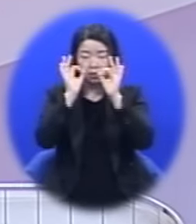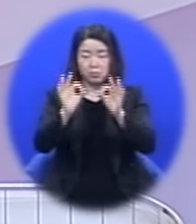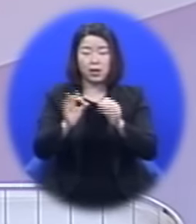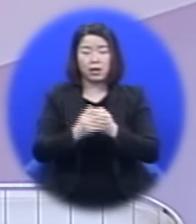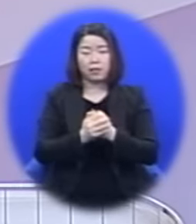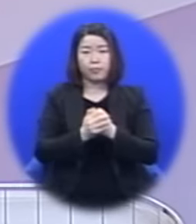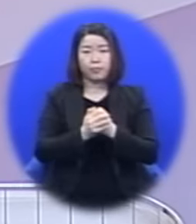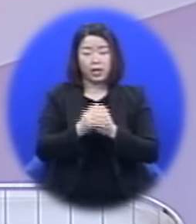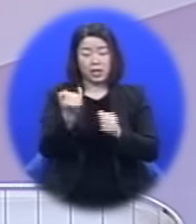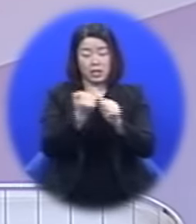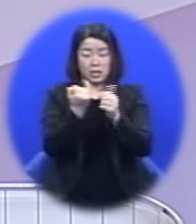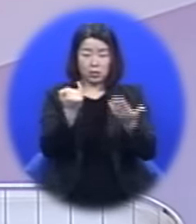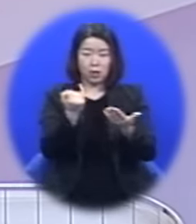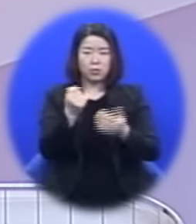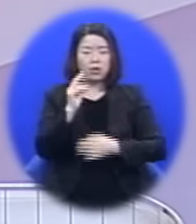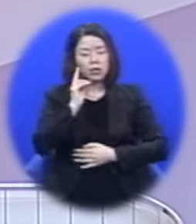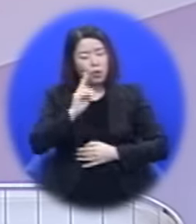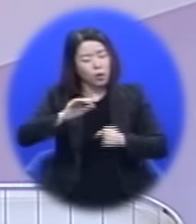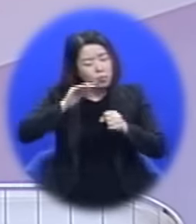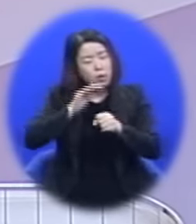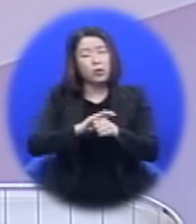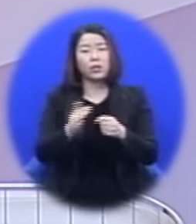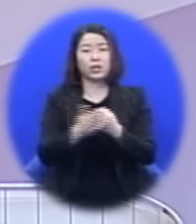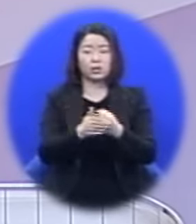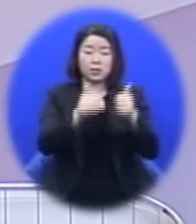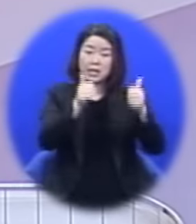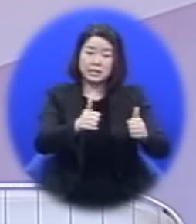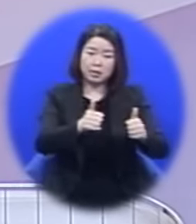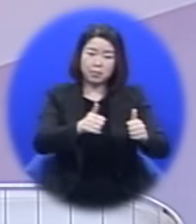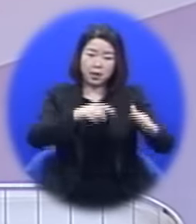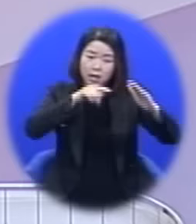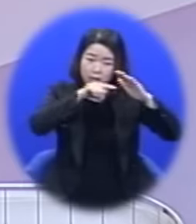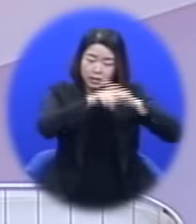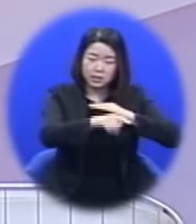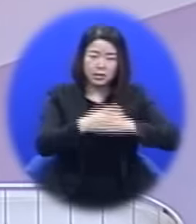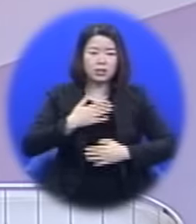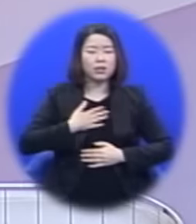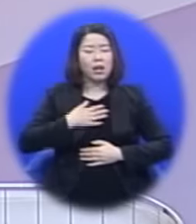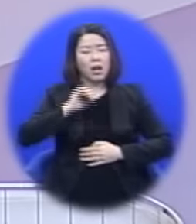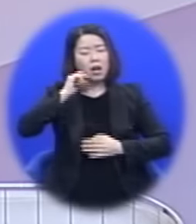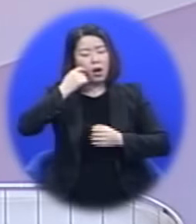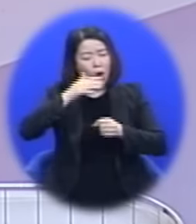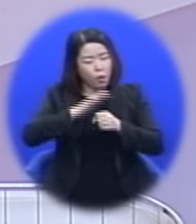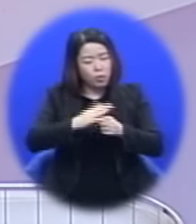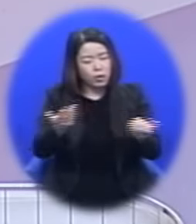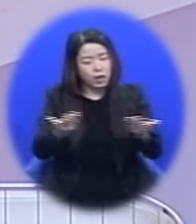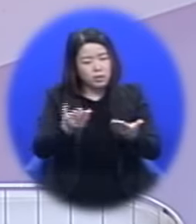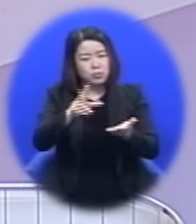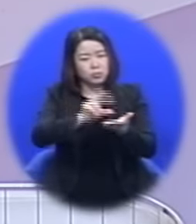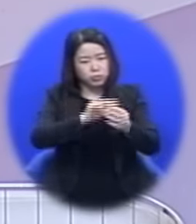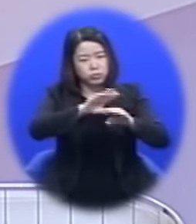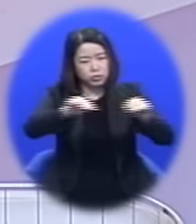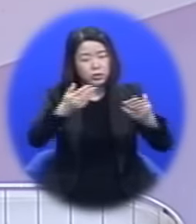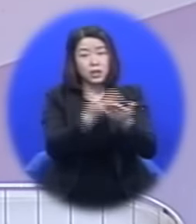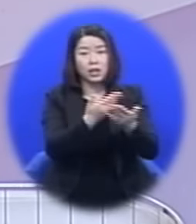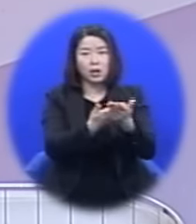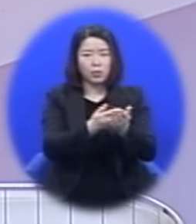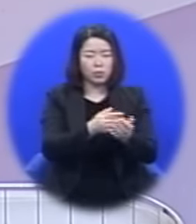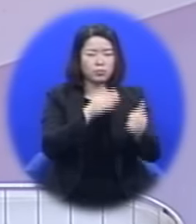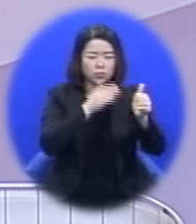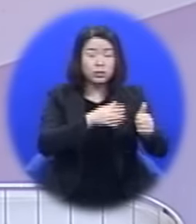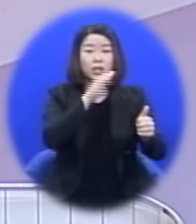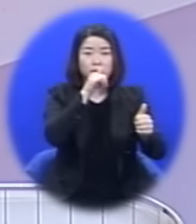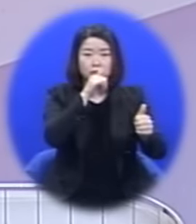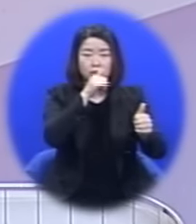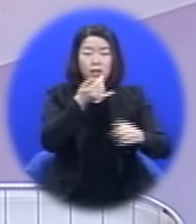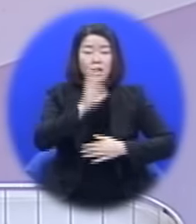억울해서 재판관에게 가서 자기 억울한 사정을 풀어달라고 그렇게 간청합니다. 그러나 이 재판관은